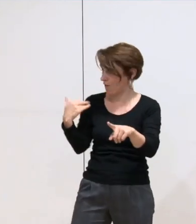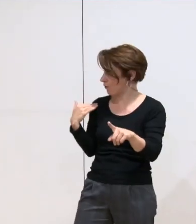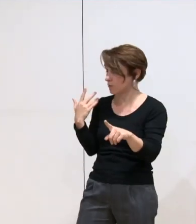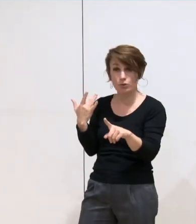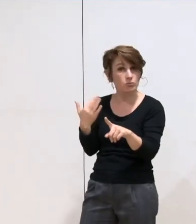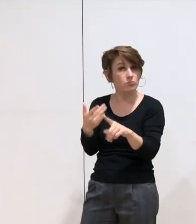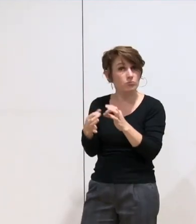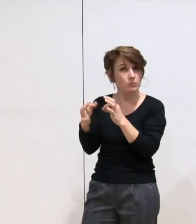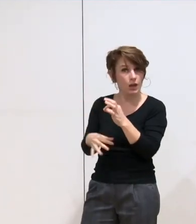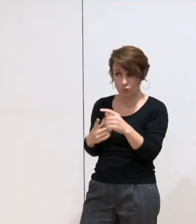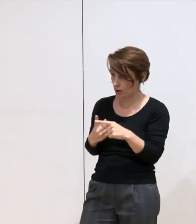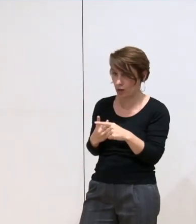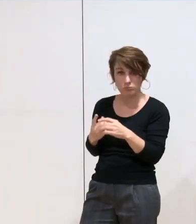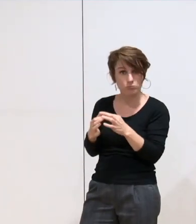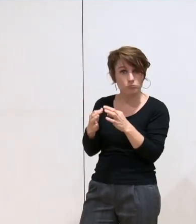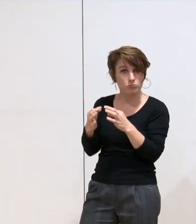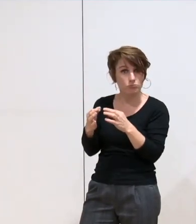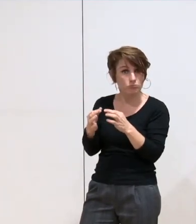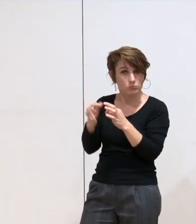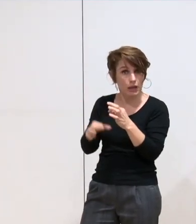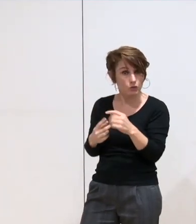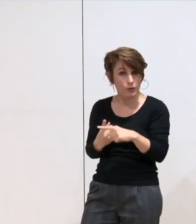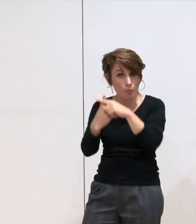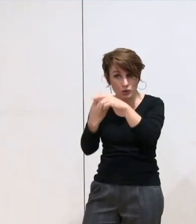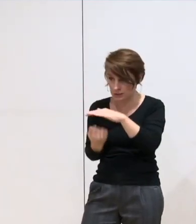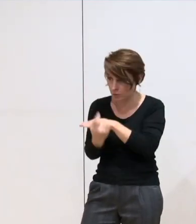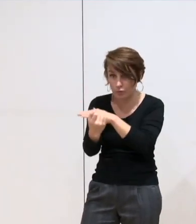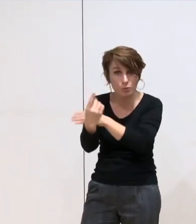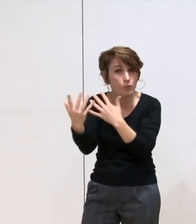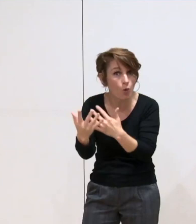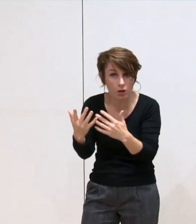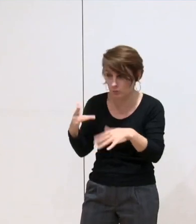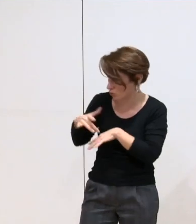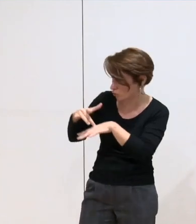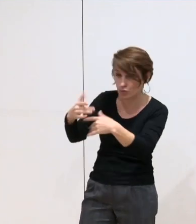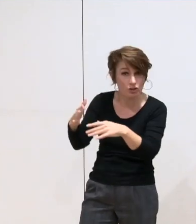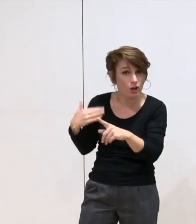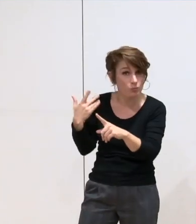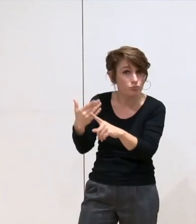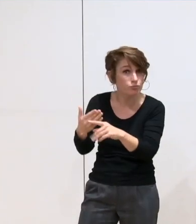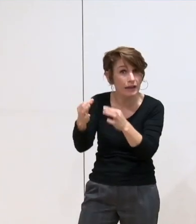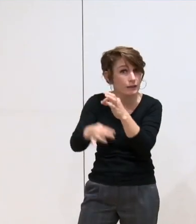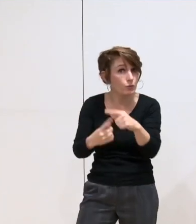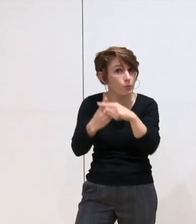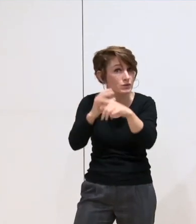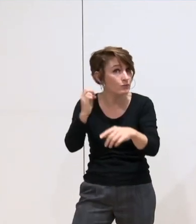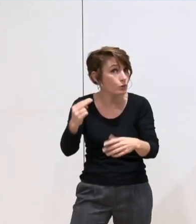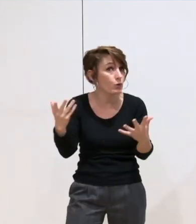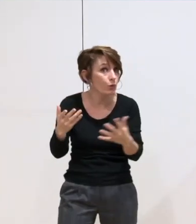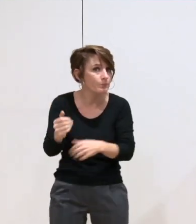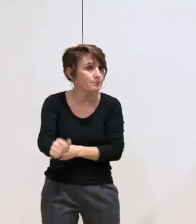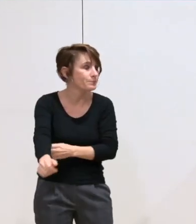a de concret? Qu'est-ce que vous connaissez de concret et de positif dans le retour de ce système? Voilà, tout simplement.